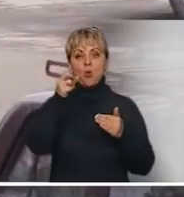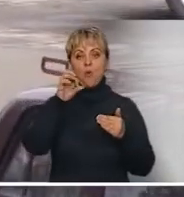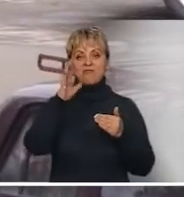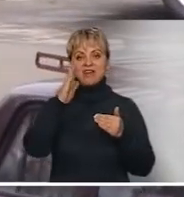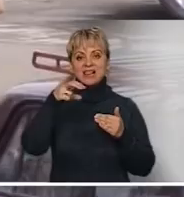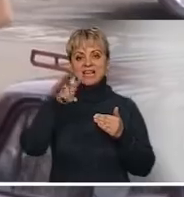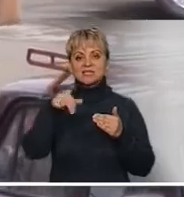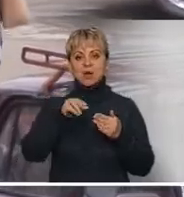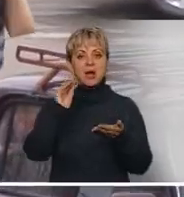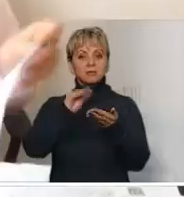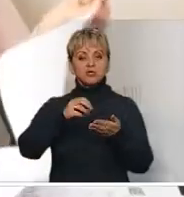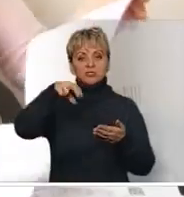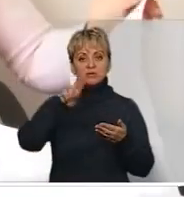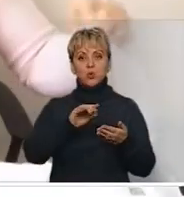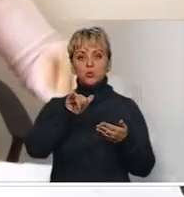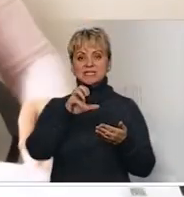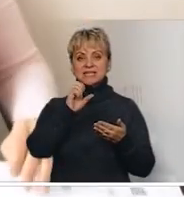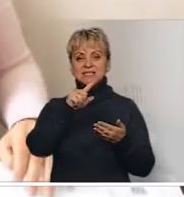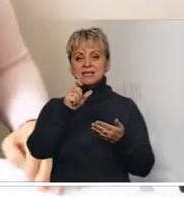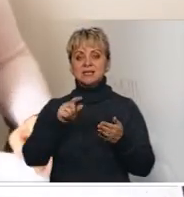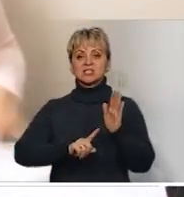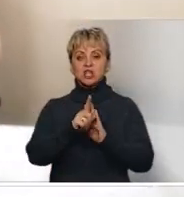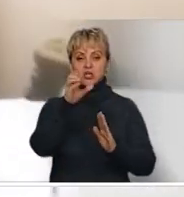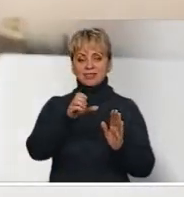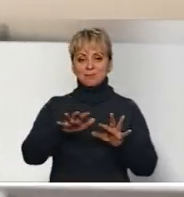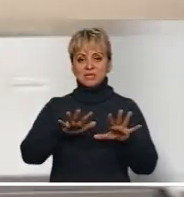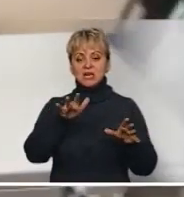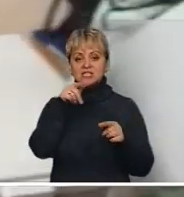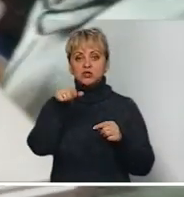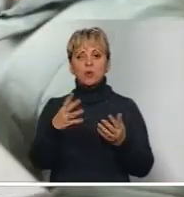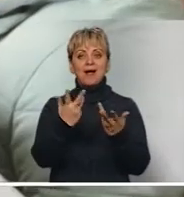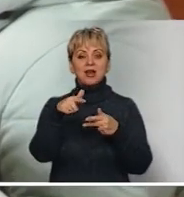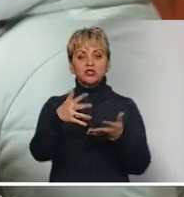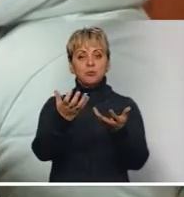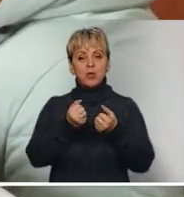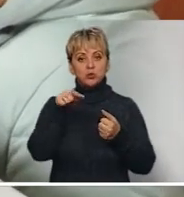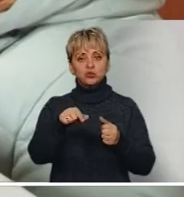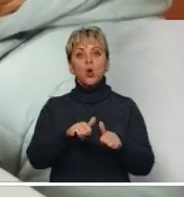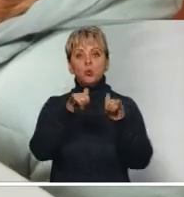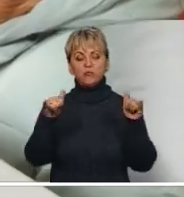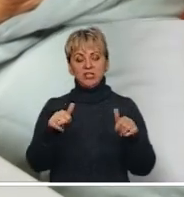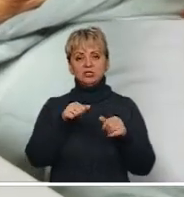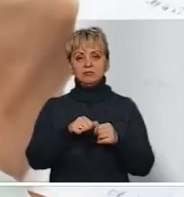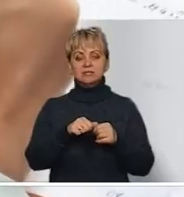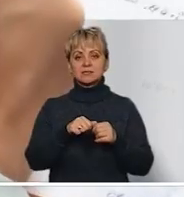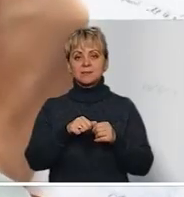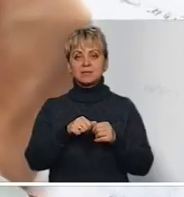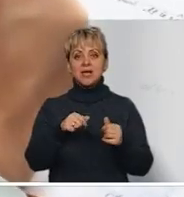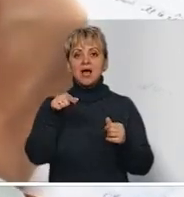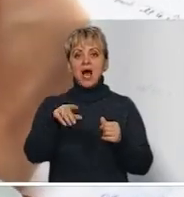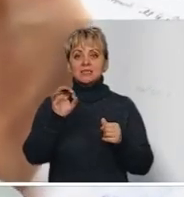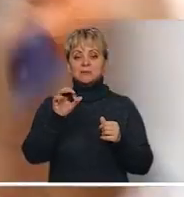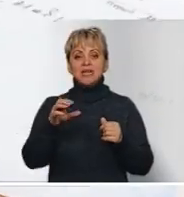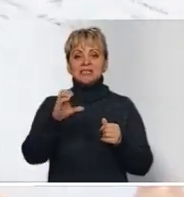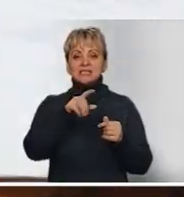Косырском и Ковылкинском. Как отмечают специалисты УСЗН, с началом отопительного сезона количество получателей увеличивается.